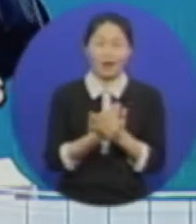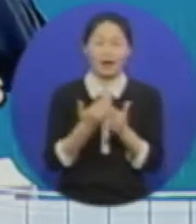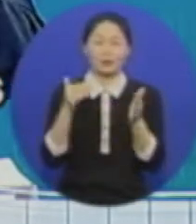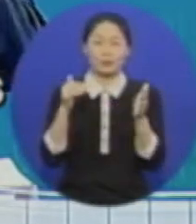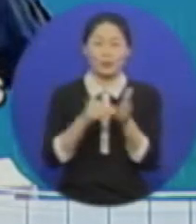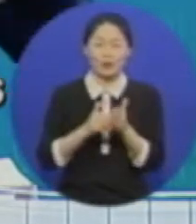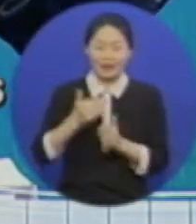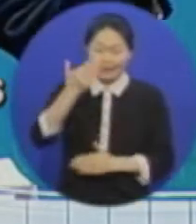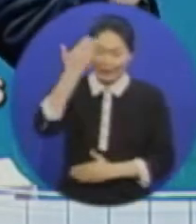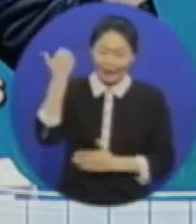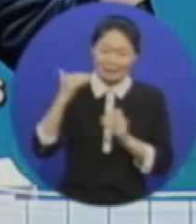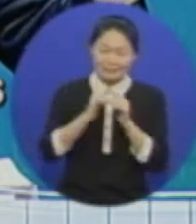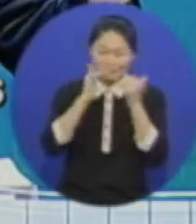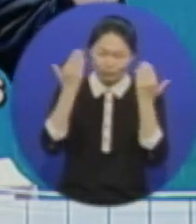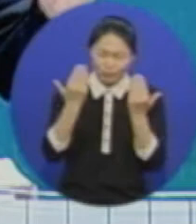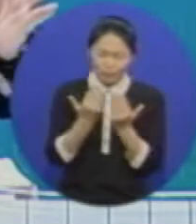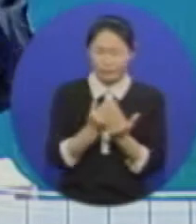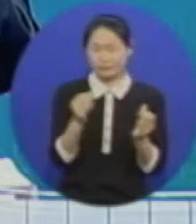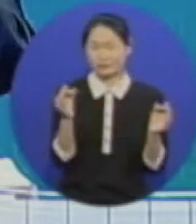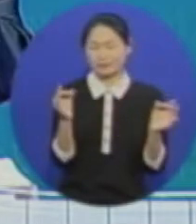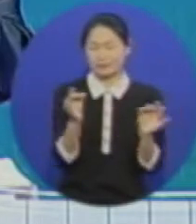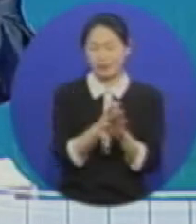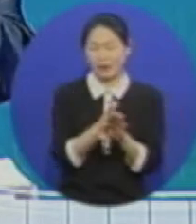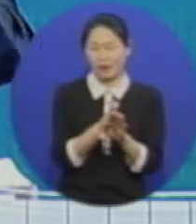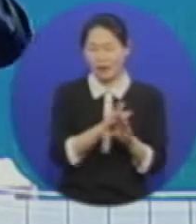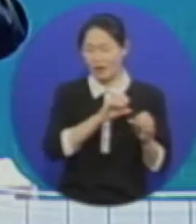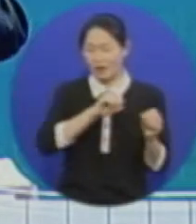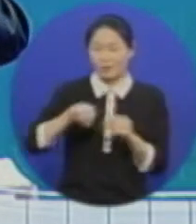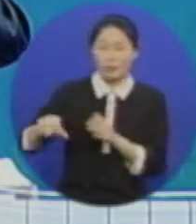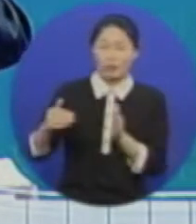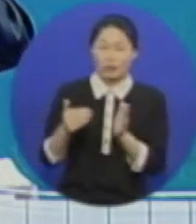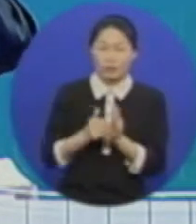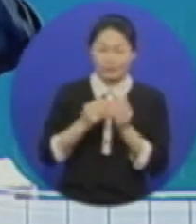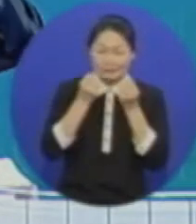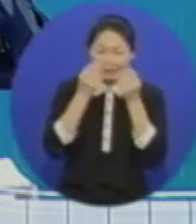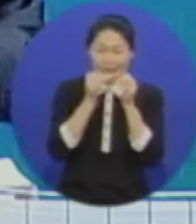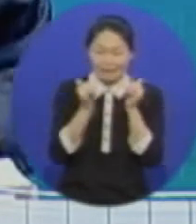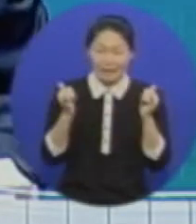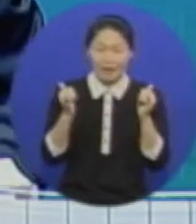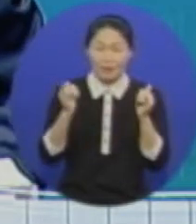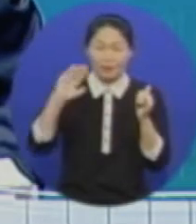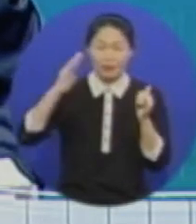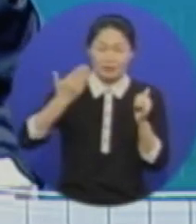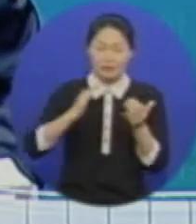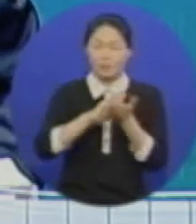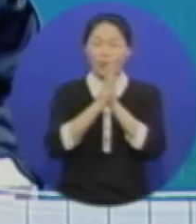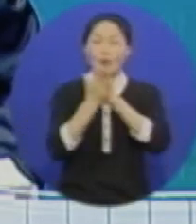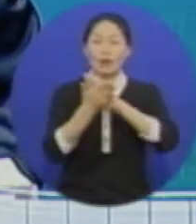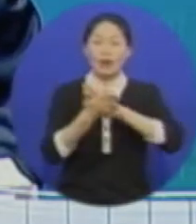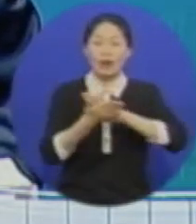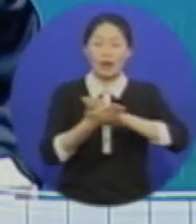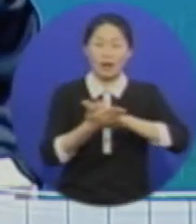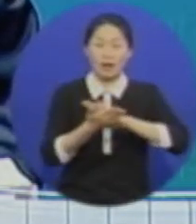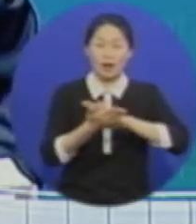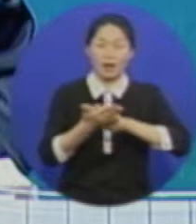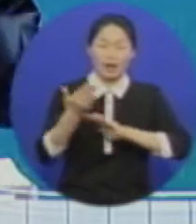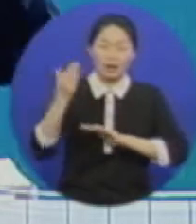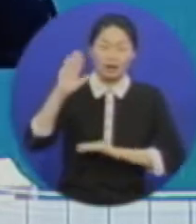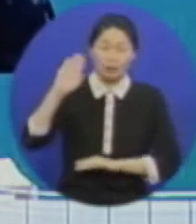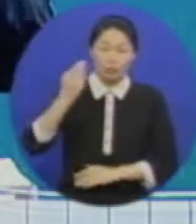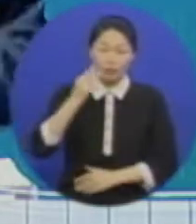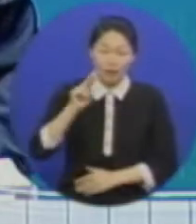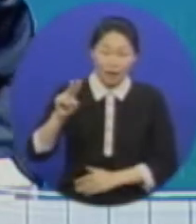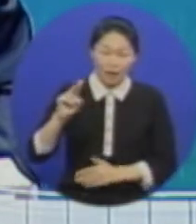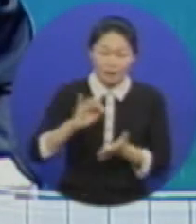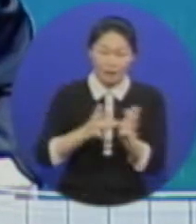옛사람 다 청산하고 그리고 세 사람이 있고 변화 되어야 예수 믿는 겁니다 이런